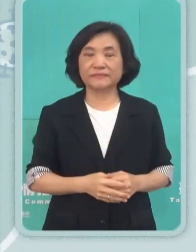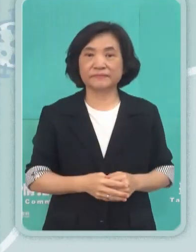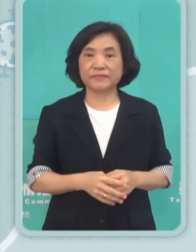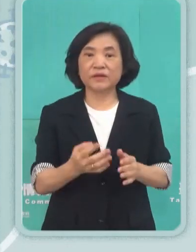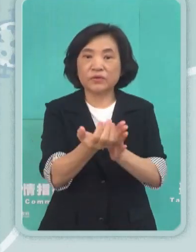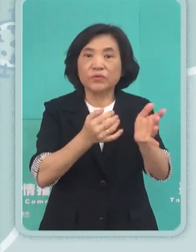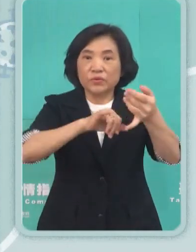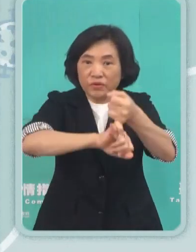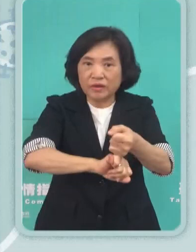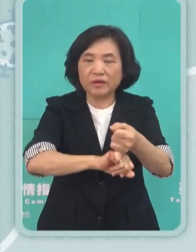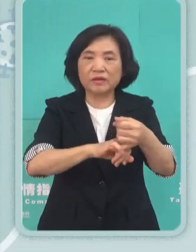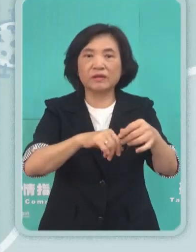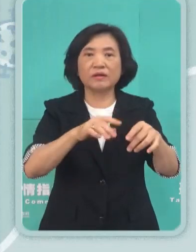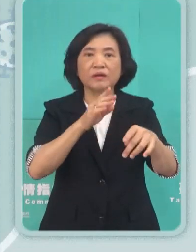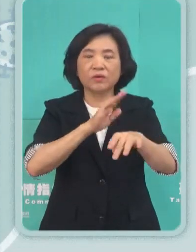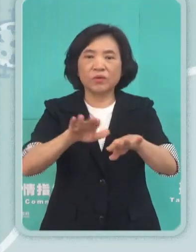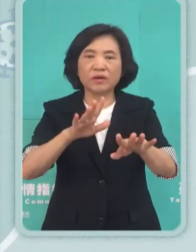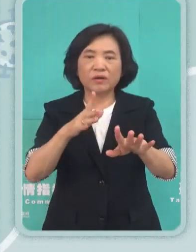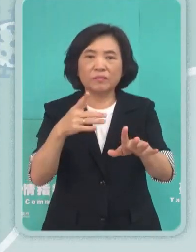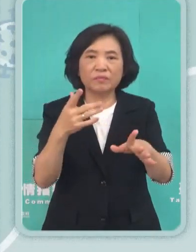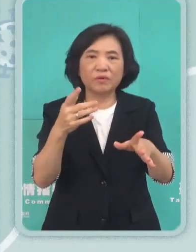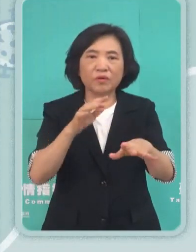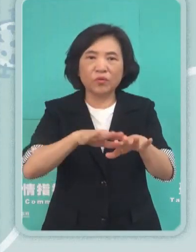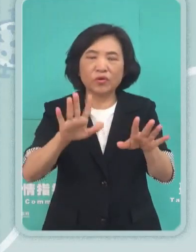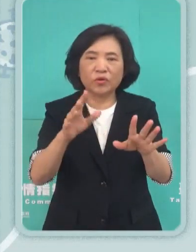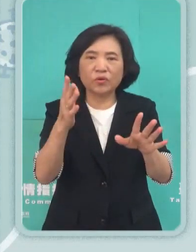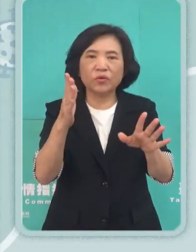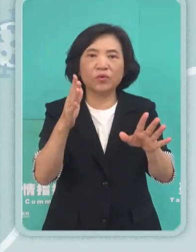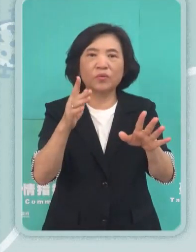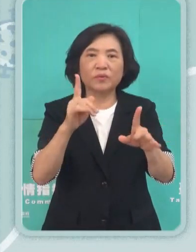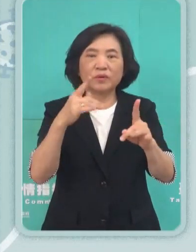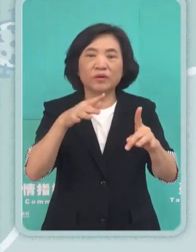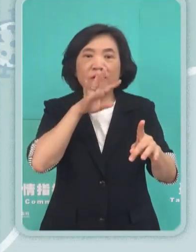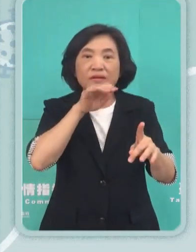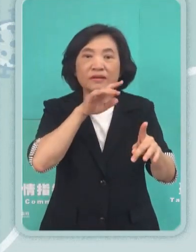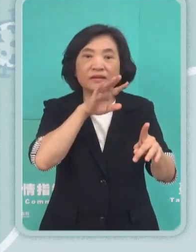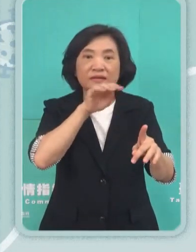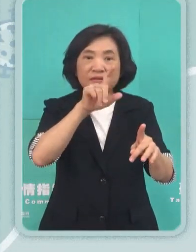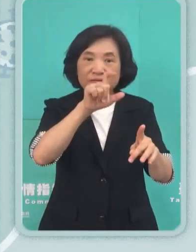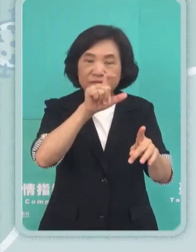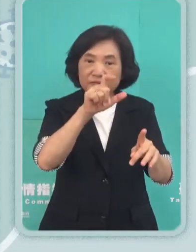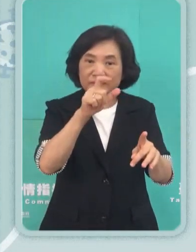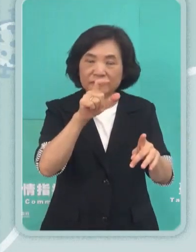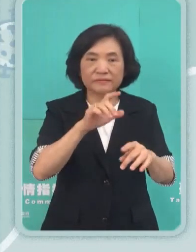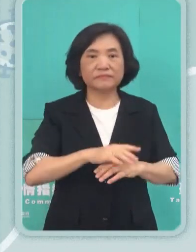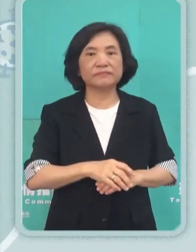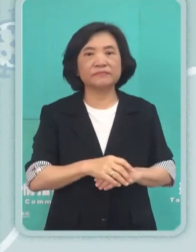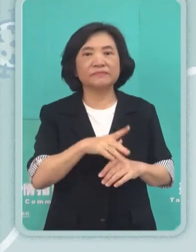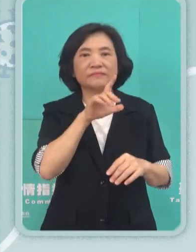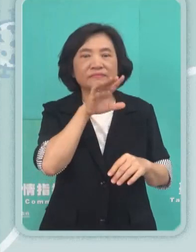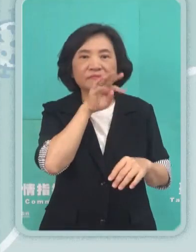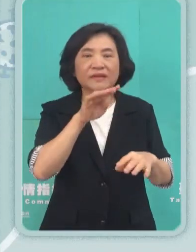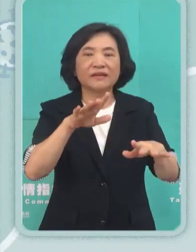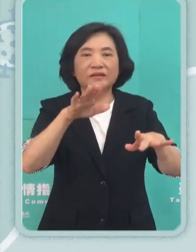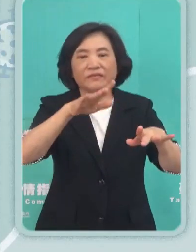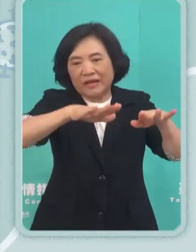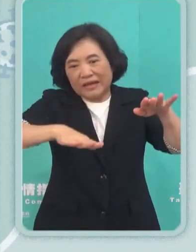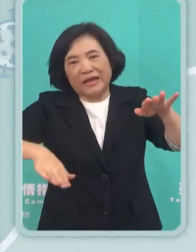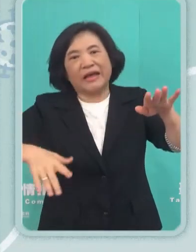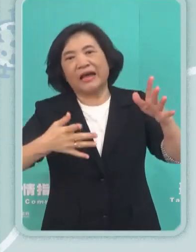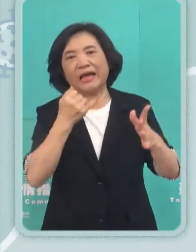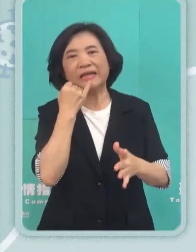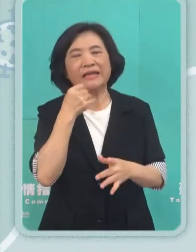预约有一天是 overlap 的，在7月9号那一天是哦68岁以上65岁，反正就年龄降上去了。事实